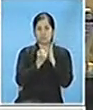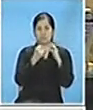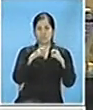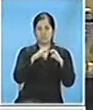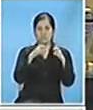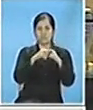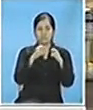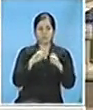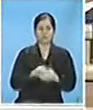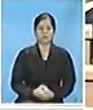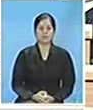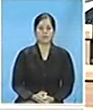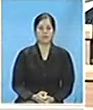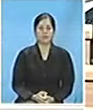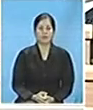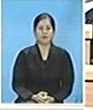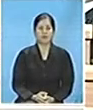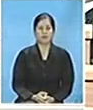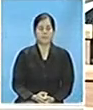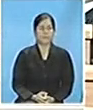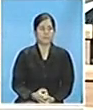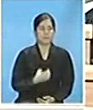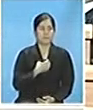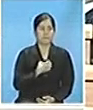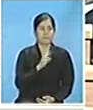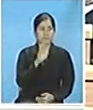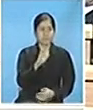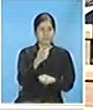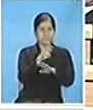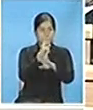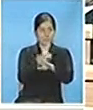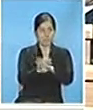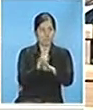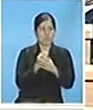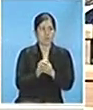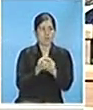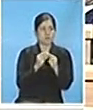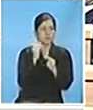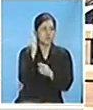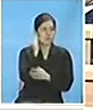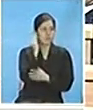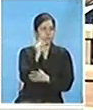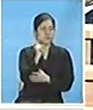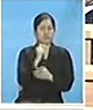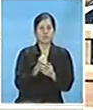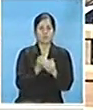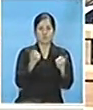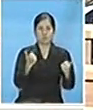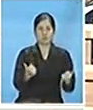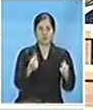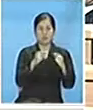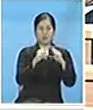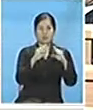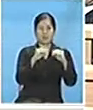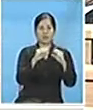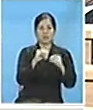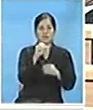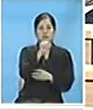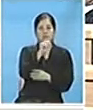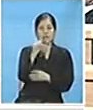งนะแต่ท่านประธานฟังผมสักนิดนึงนะฮะให้เกียรติกันหน่อยบรรยากาศในสภาตะกี้นี่กำลังชุลมุ